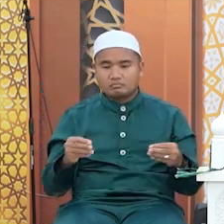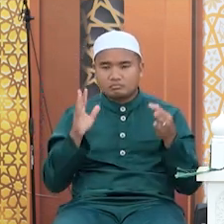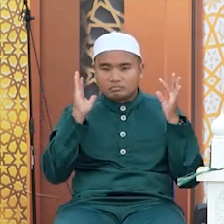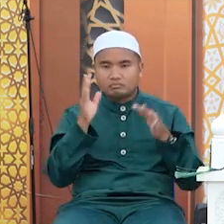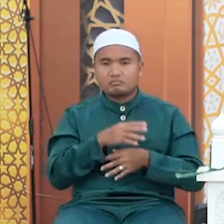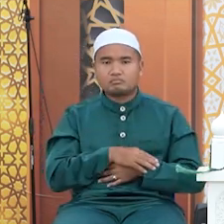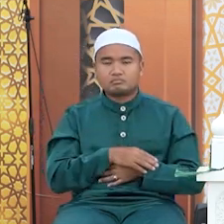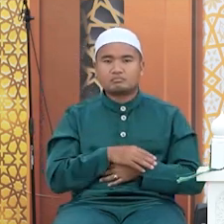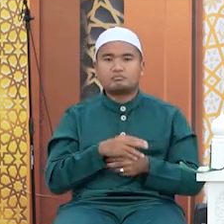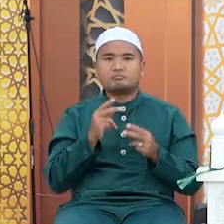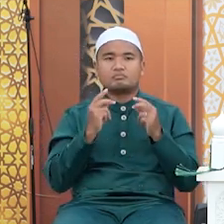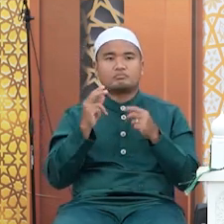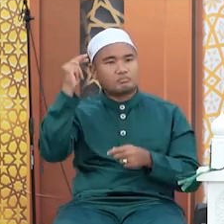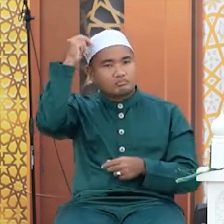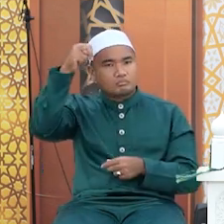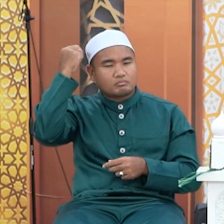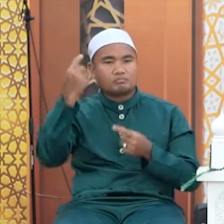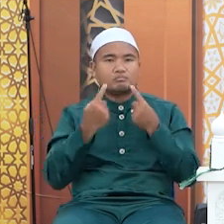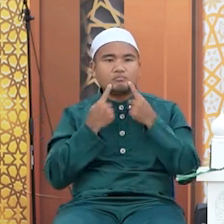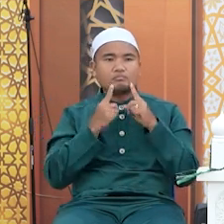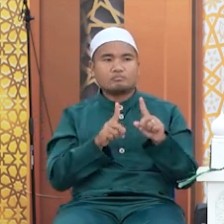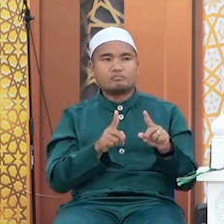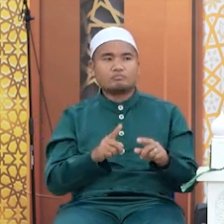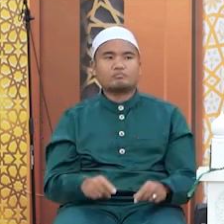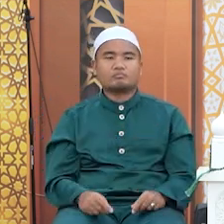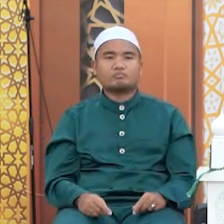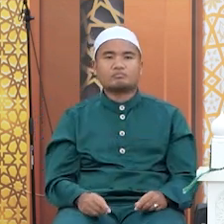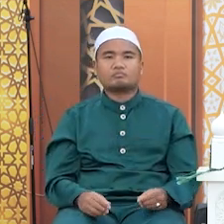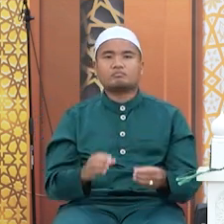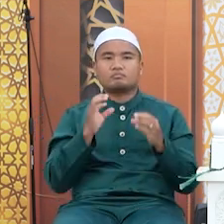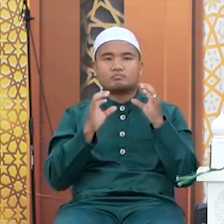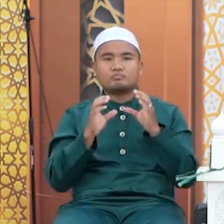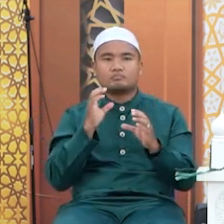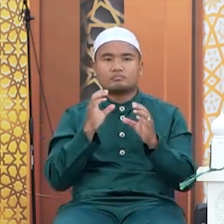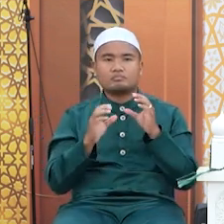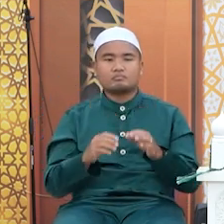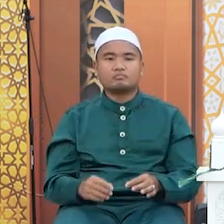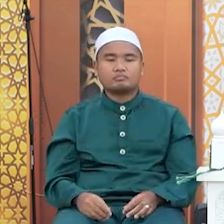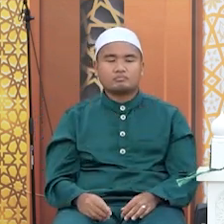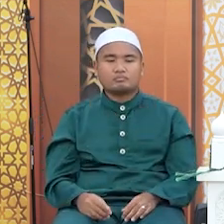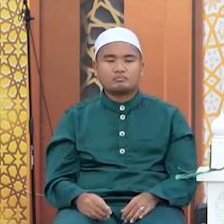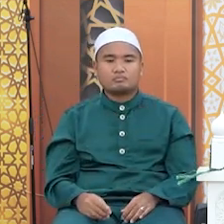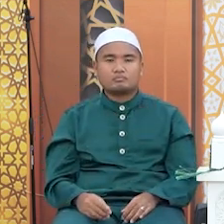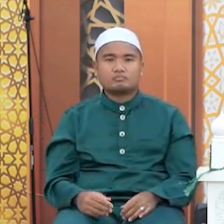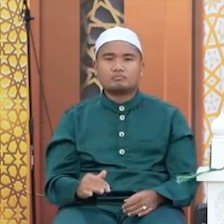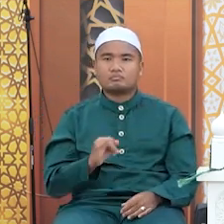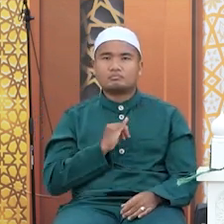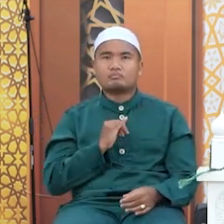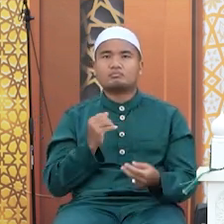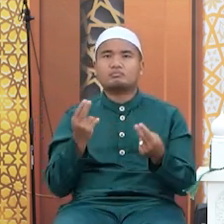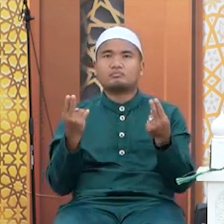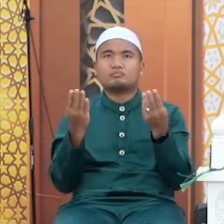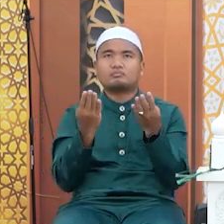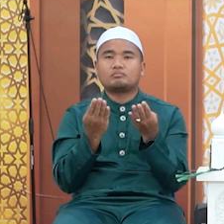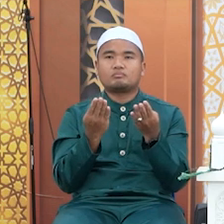inna salati la munawwiratun ala qabriha. Harapannya solat aku ini akan